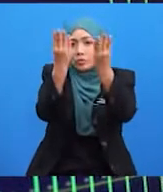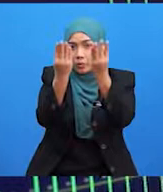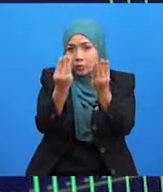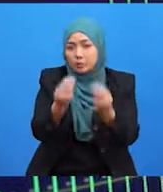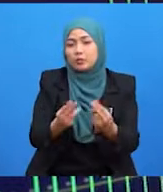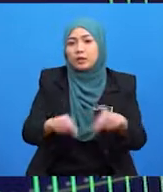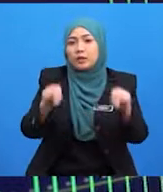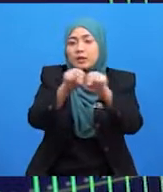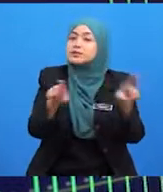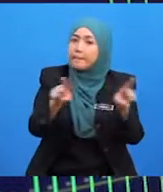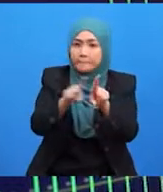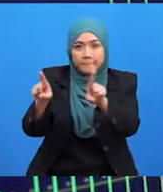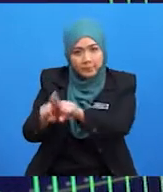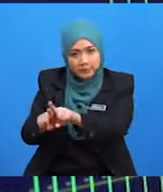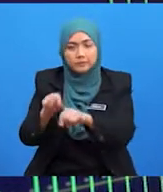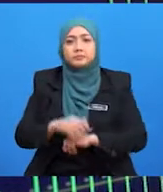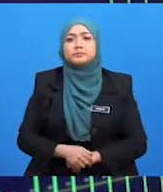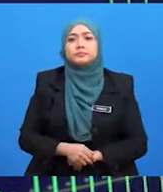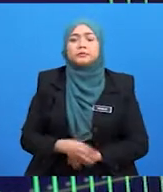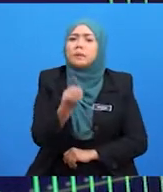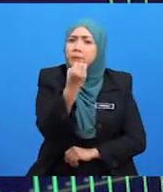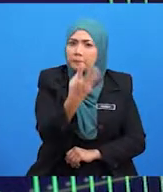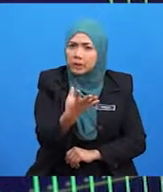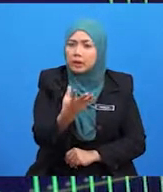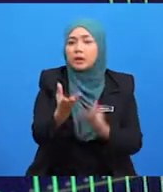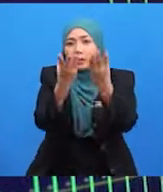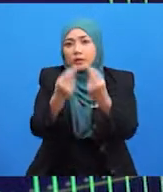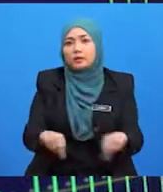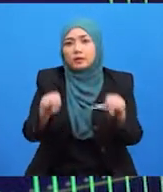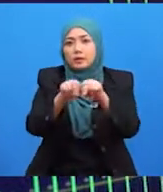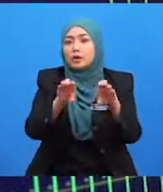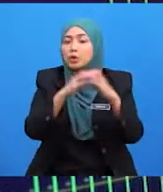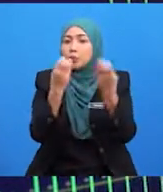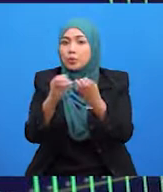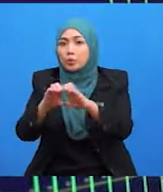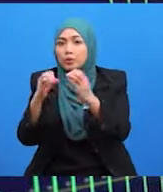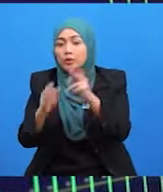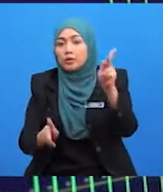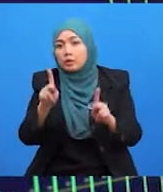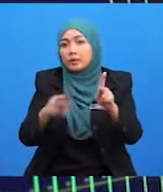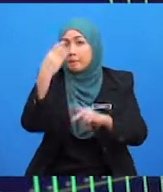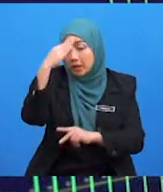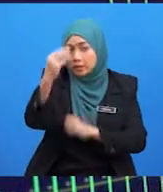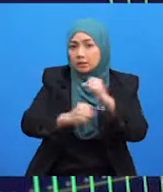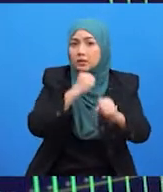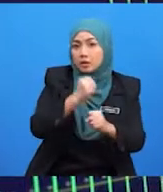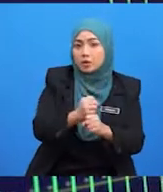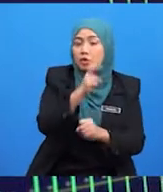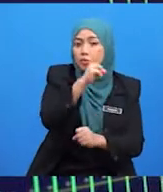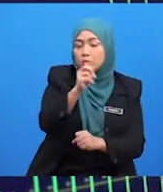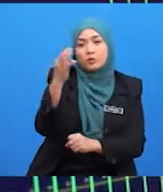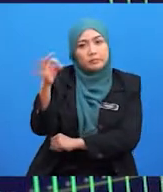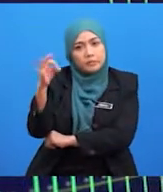sama. Oleh itu, berapakah susut nilai terkumpul kenderaan bagi tahun